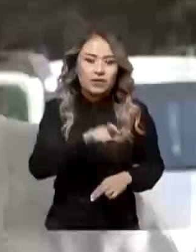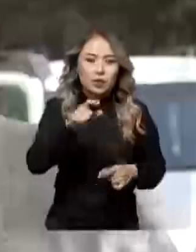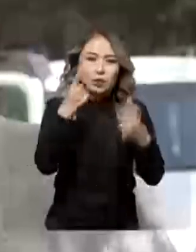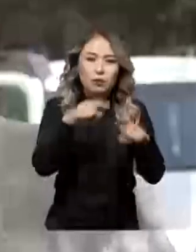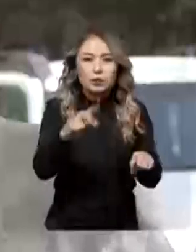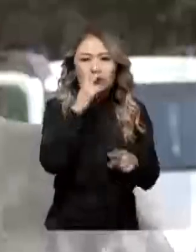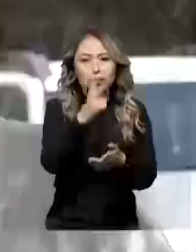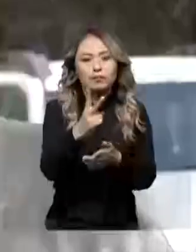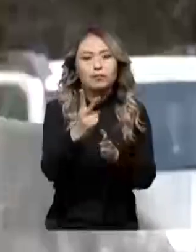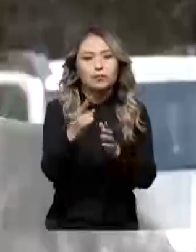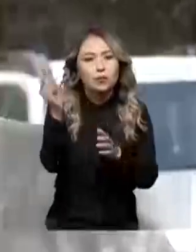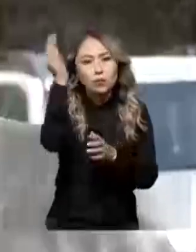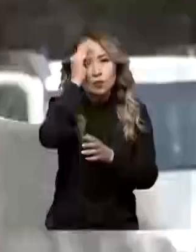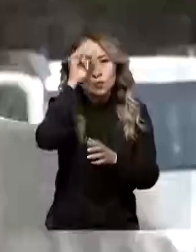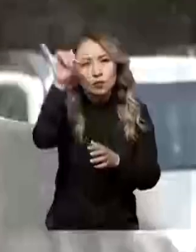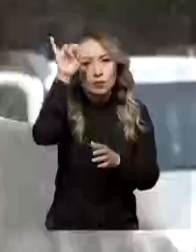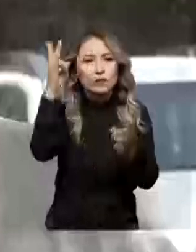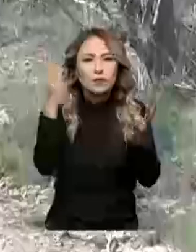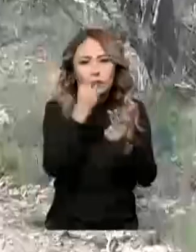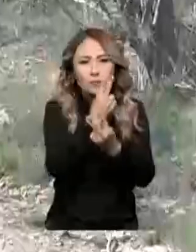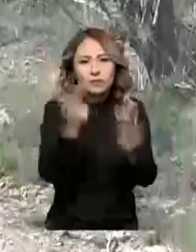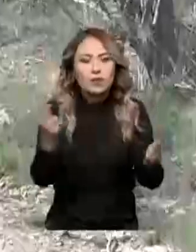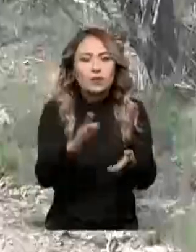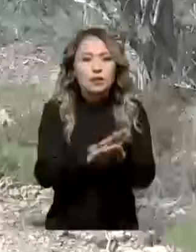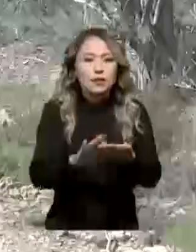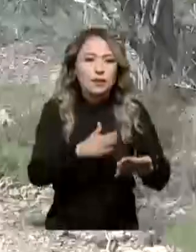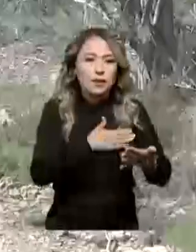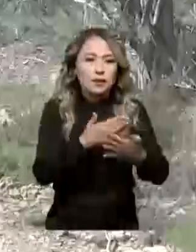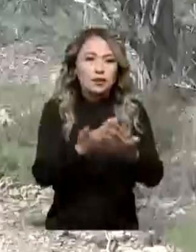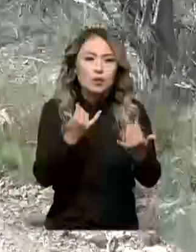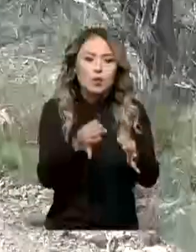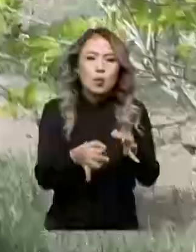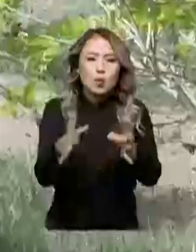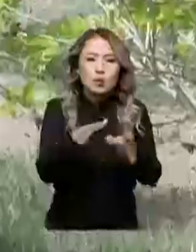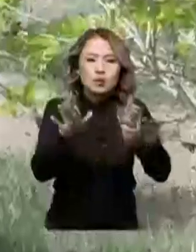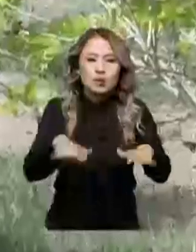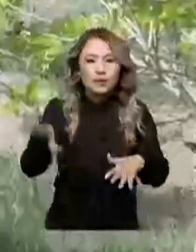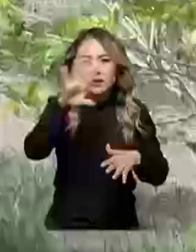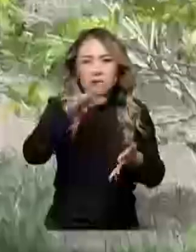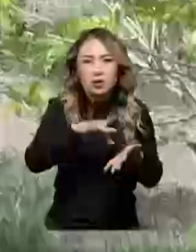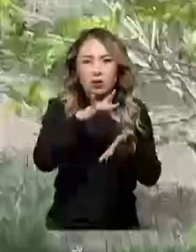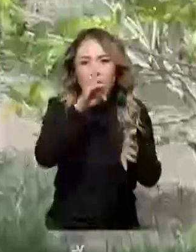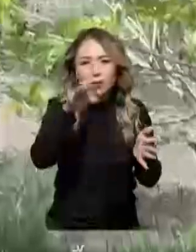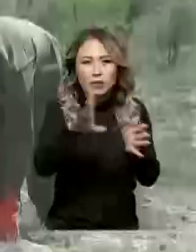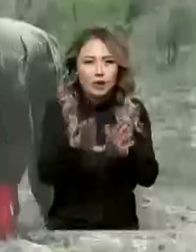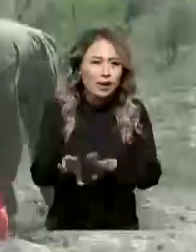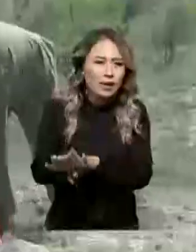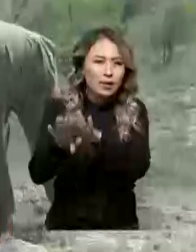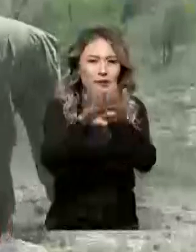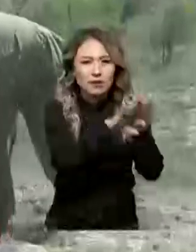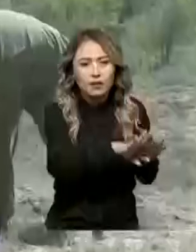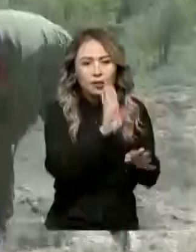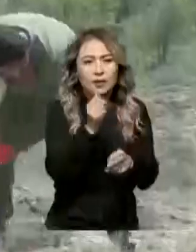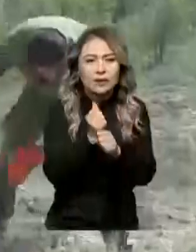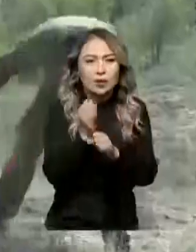үлгі көрсету мақсатында тазалық шарасына қатысып отырмыз. Тазалық акциясы облысқа қарасты барлық қала аудандарда бір мезгілде ұйымдастырылды. Ортақ іске